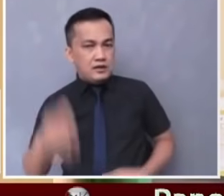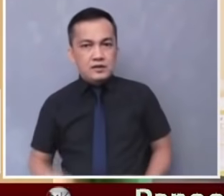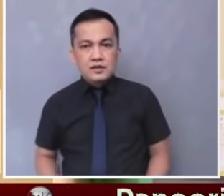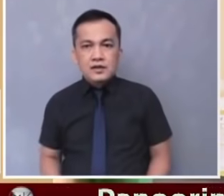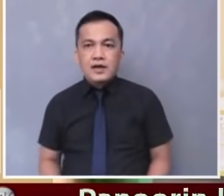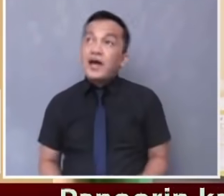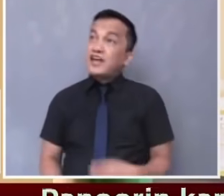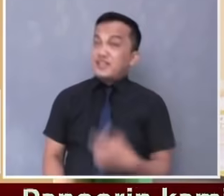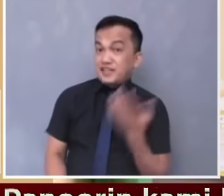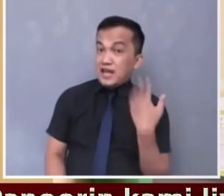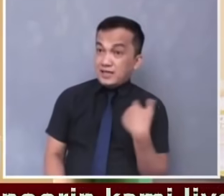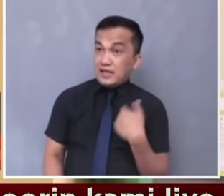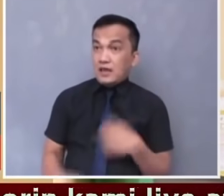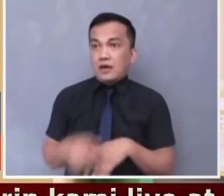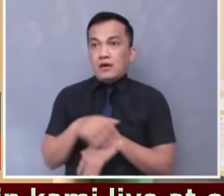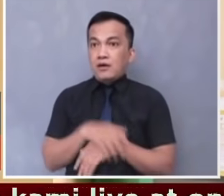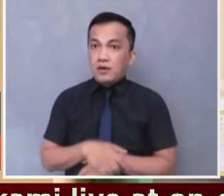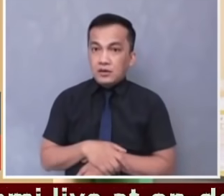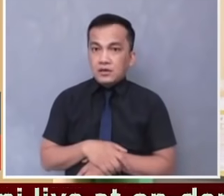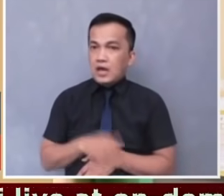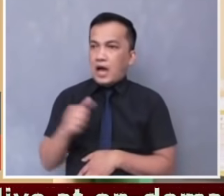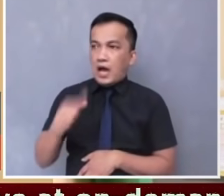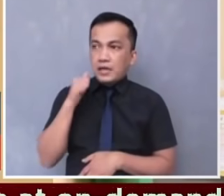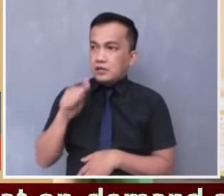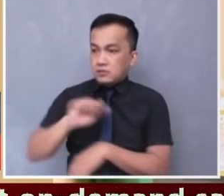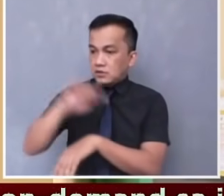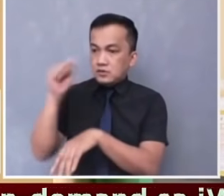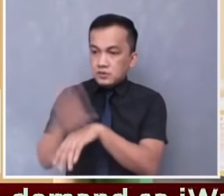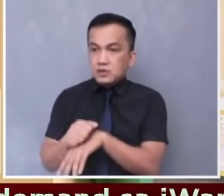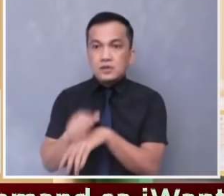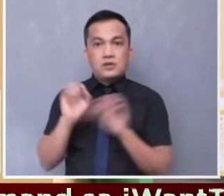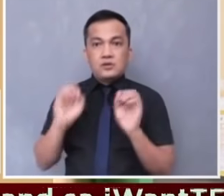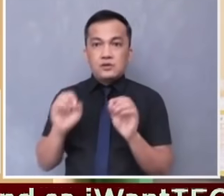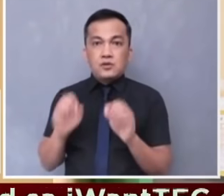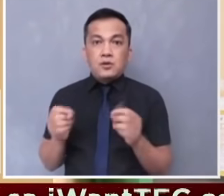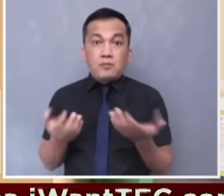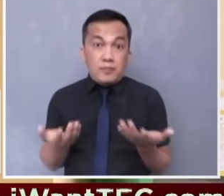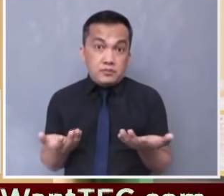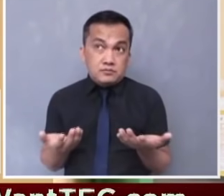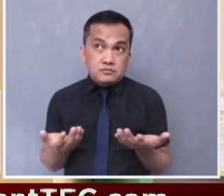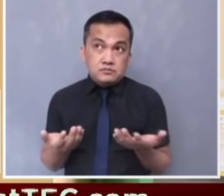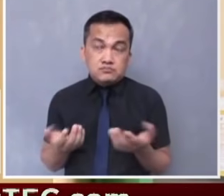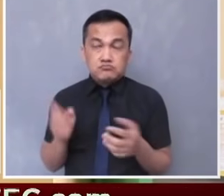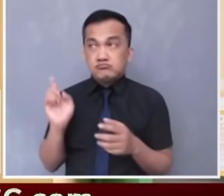halos parang ayaw natin yung ganitong klaseng setup ng pagtuturo, no? Pero